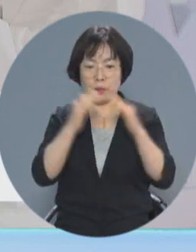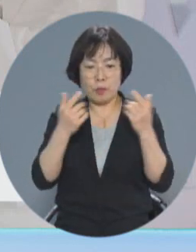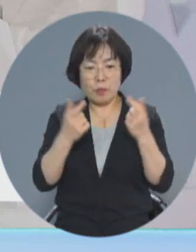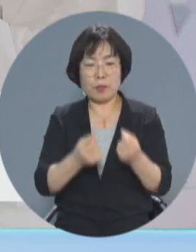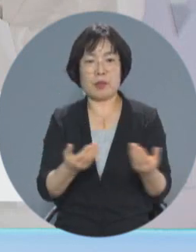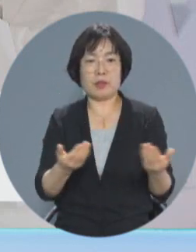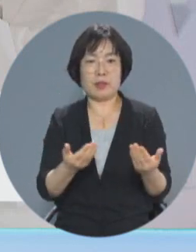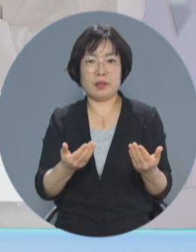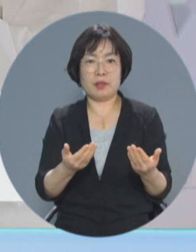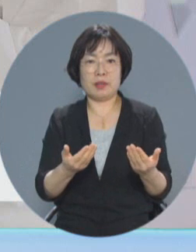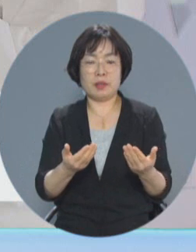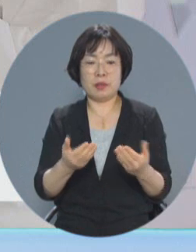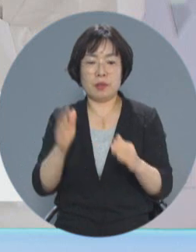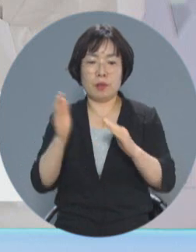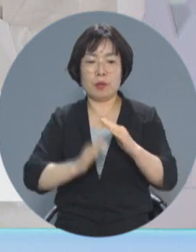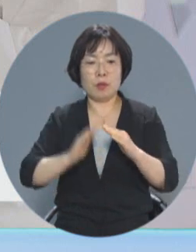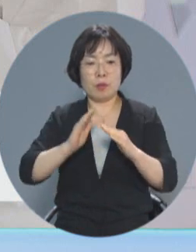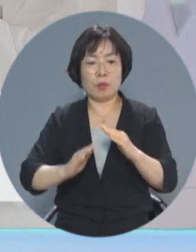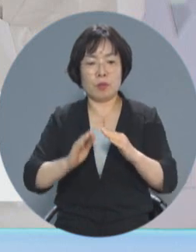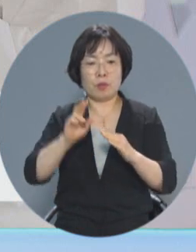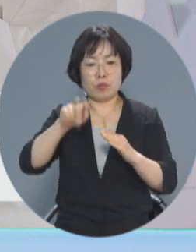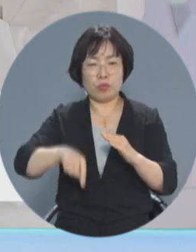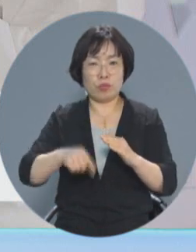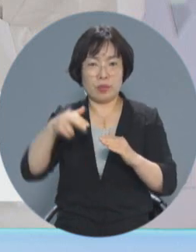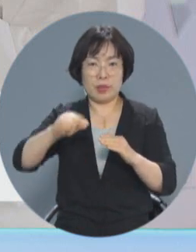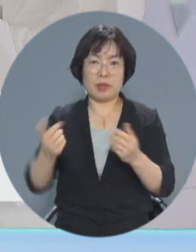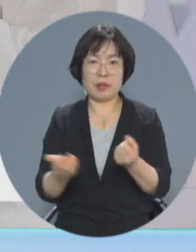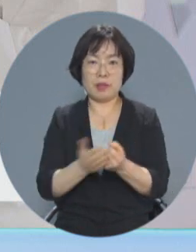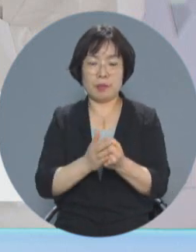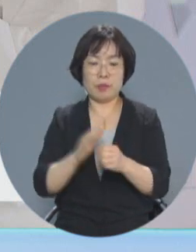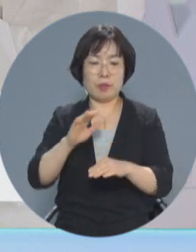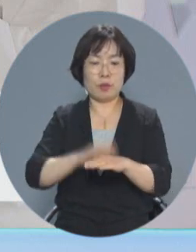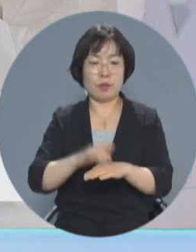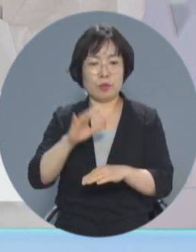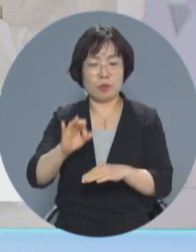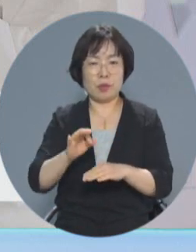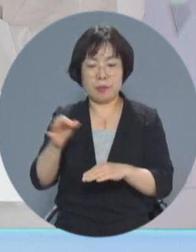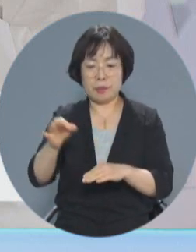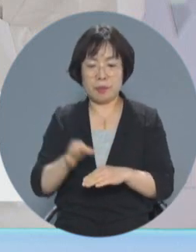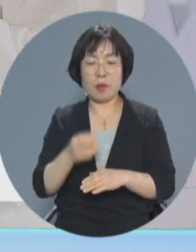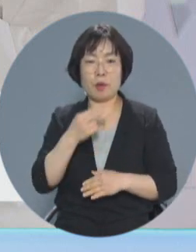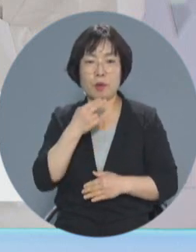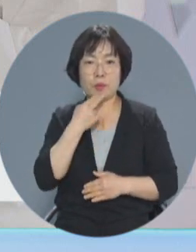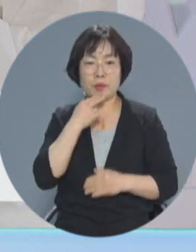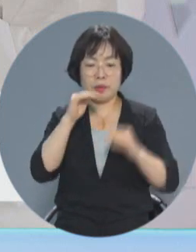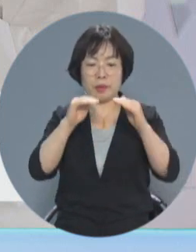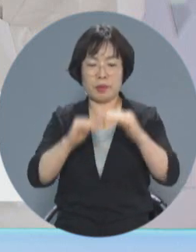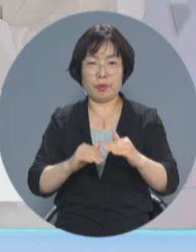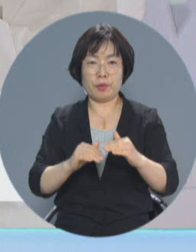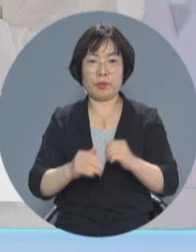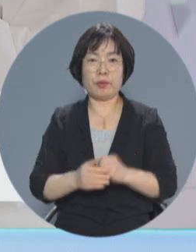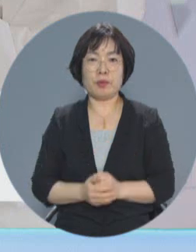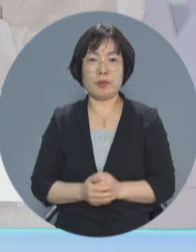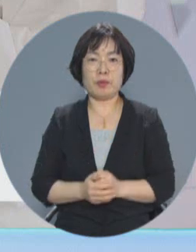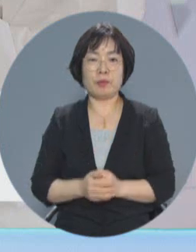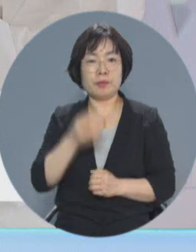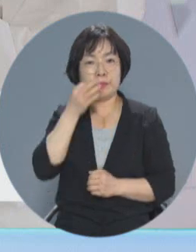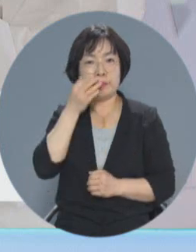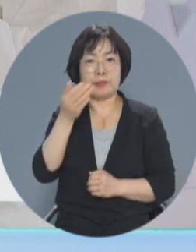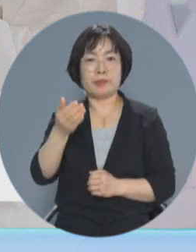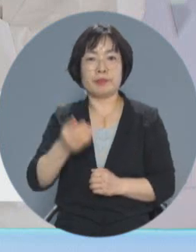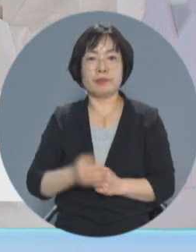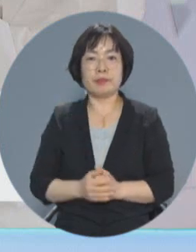똑같이 일을 하고도 공무직 공무원이라는 이유로 코로나19 수당을 전혀 받지 못하는 사람들이 있는데요. 안상혁